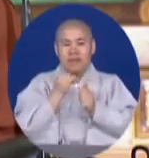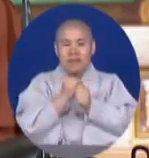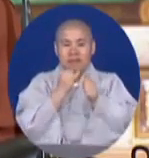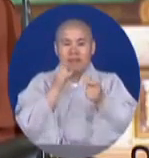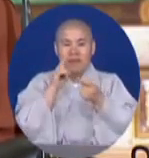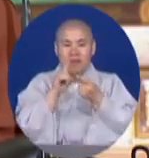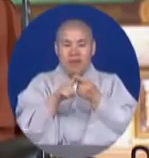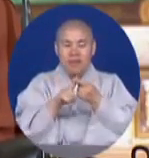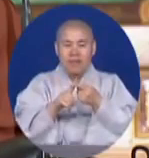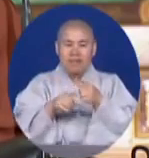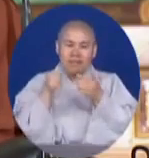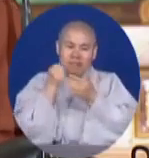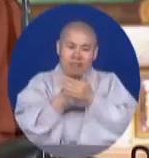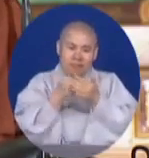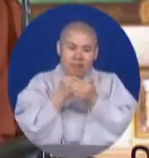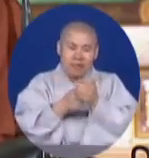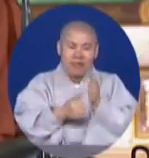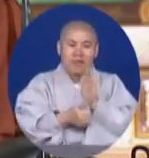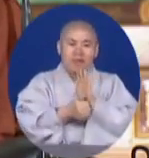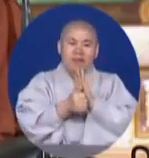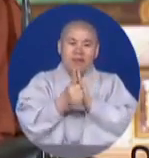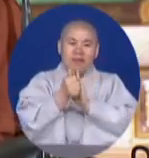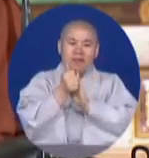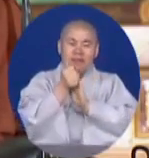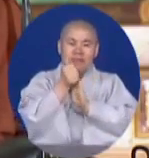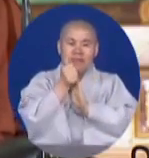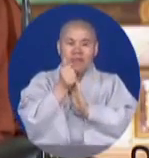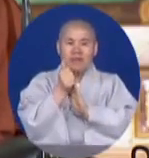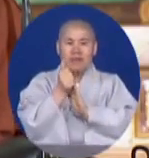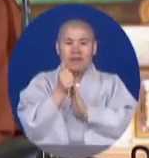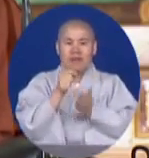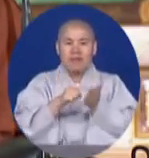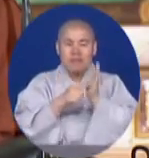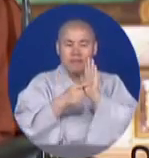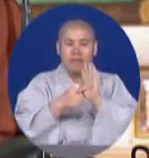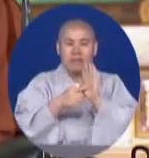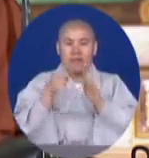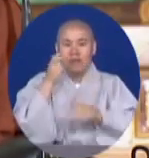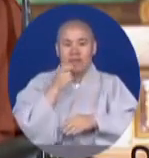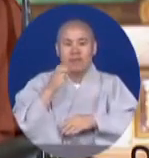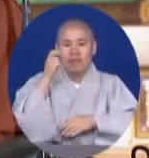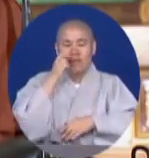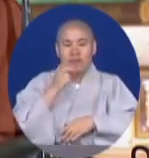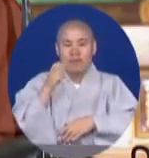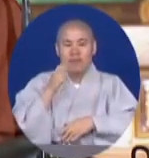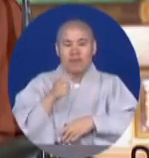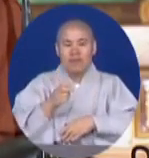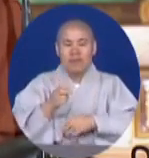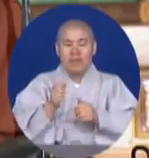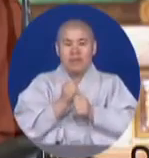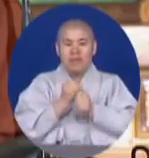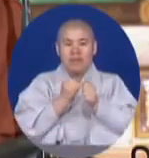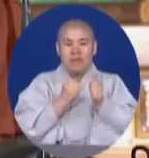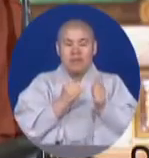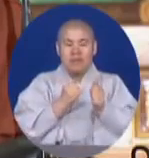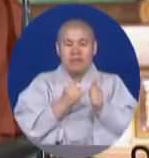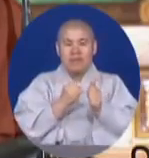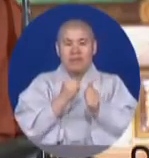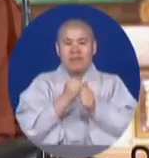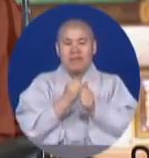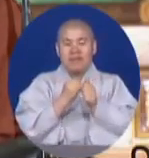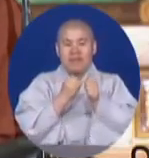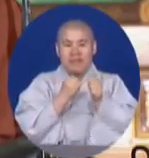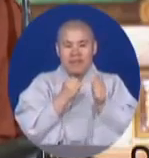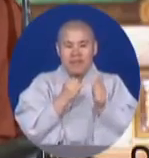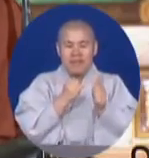남편에 대한 한과 희망을 여기서 얘기한 거예요. 남편이 해는 지고 저문 날에 몸단장을 하고